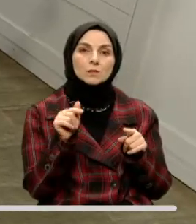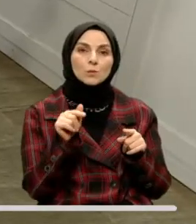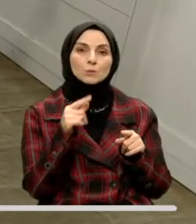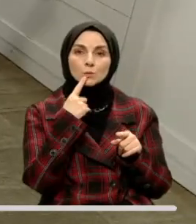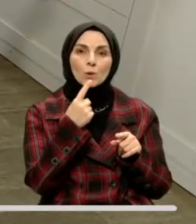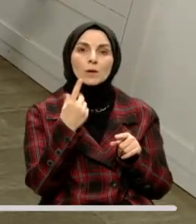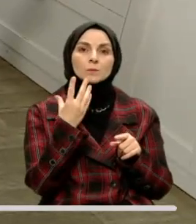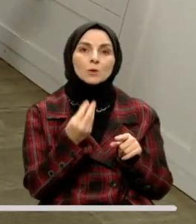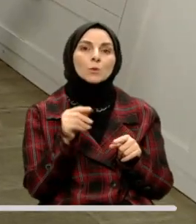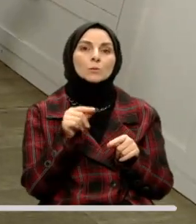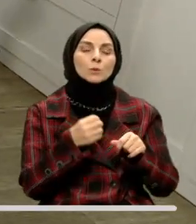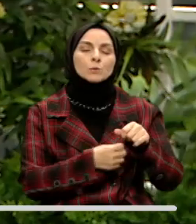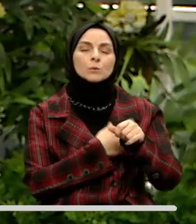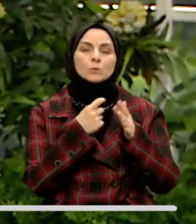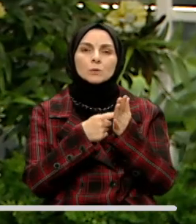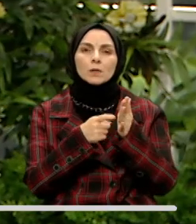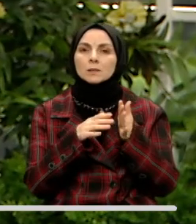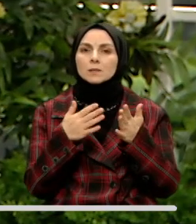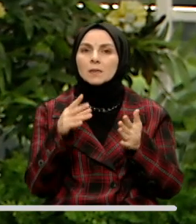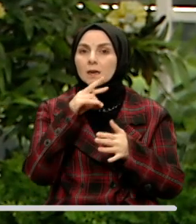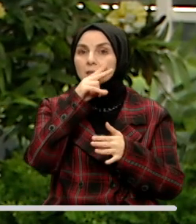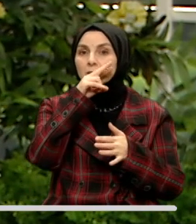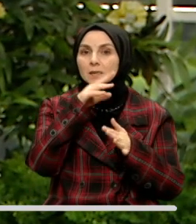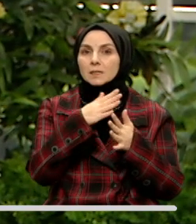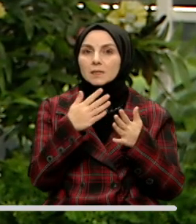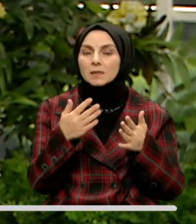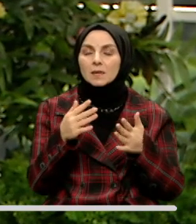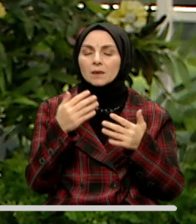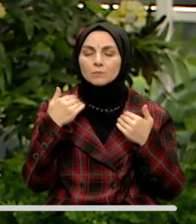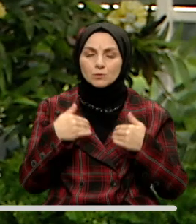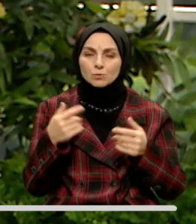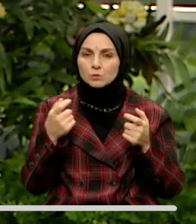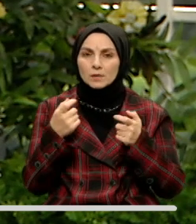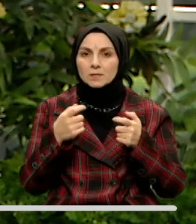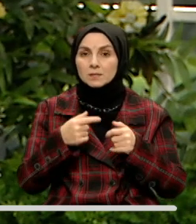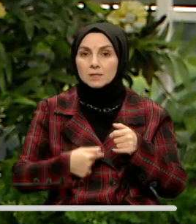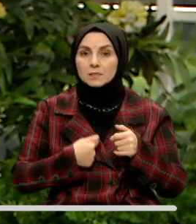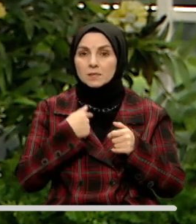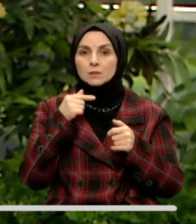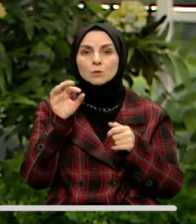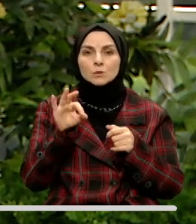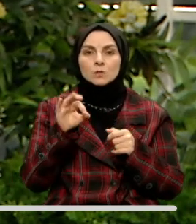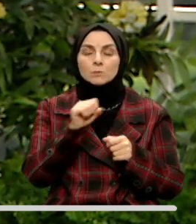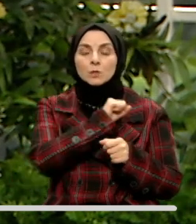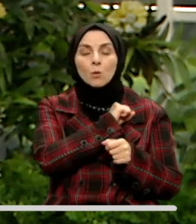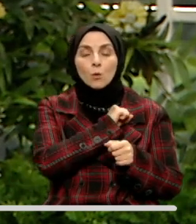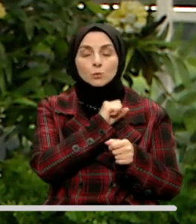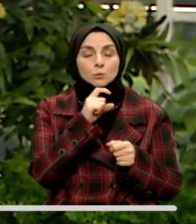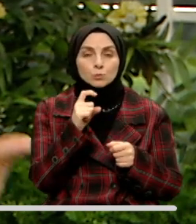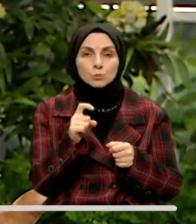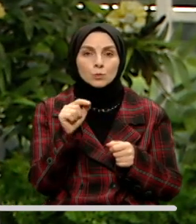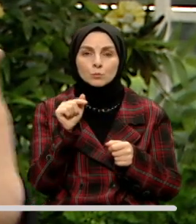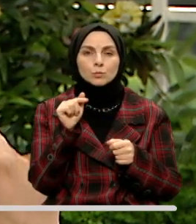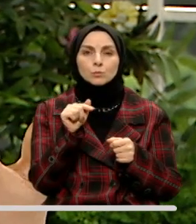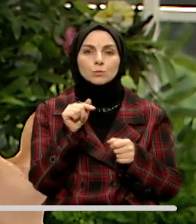oldum. Bu duygunun adı ne, rengi ne, vücudunun neresinde hissediyorsun, şu an korktun mu? Hani duyu